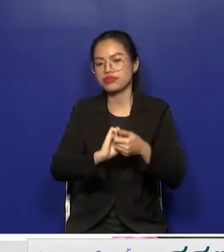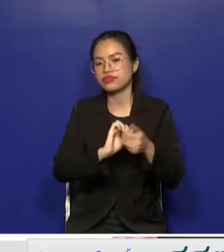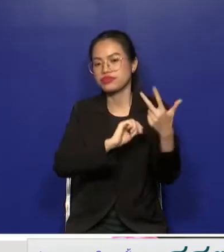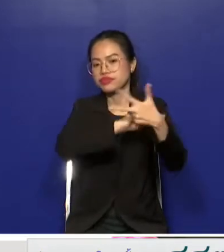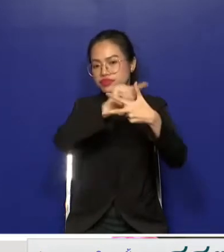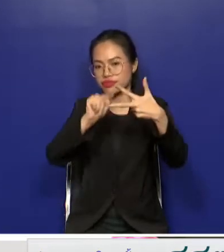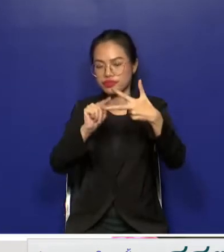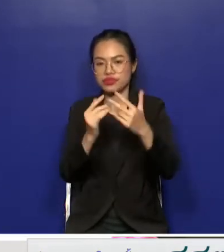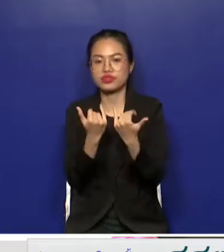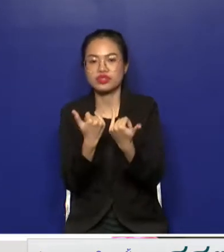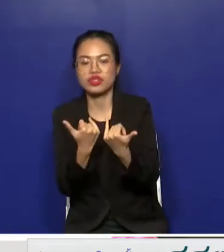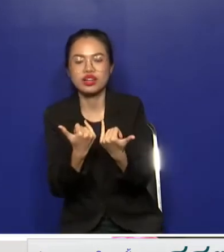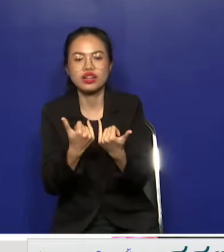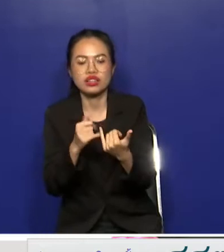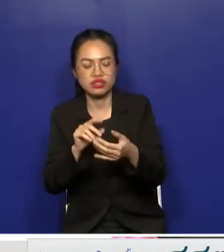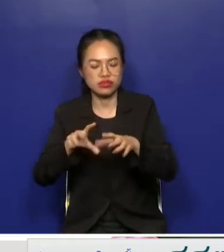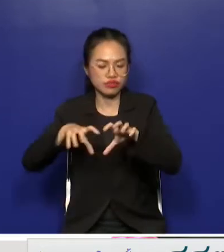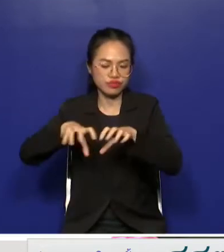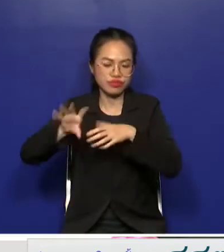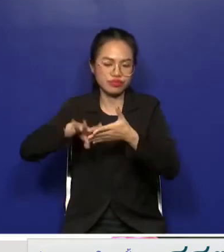ผลการเมมดนตามยทธศาสตที่ ทาน เขีน